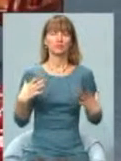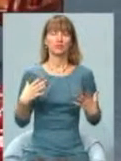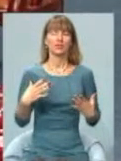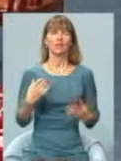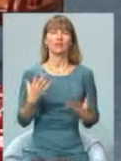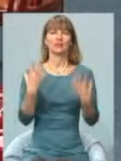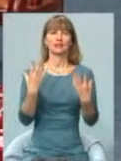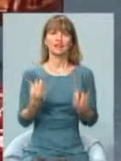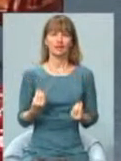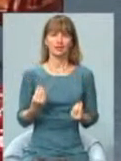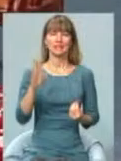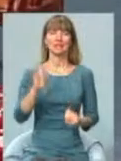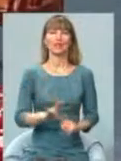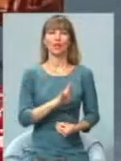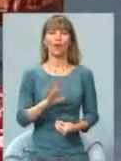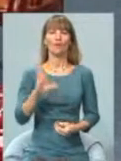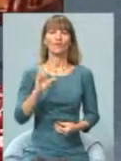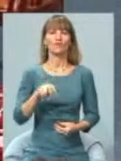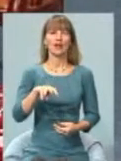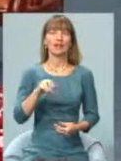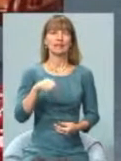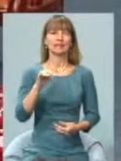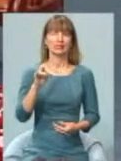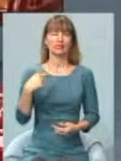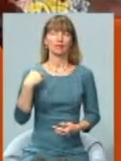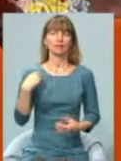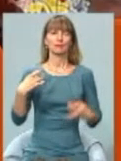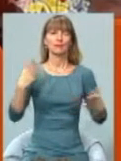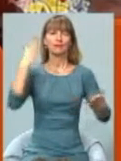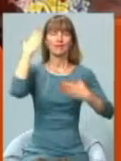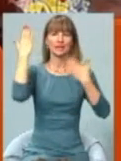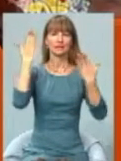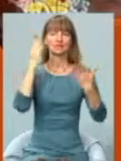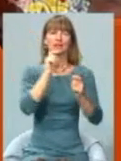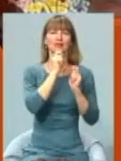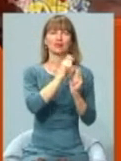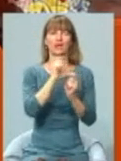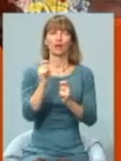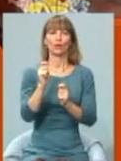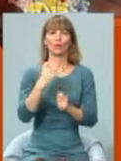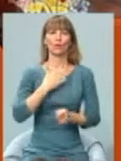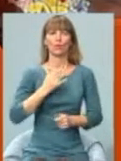Святого Валентина я завжди відзначаю дуже весело, дарую своїм друзям валентинки,